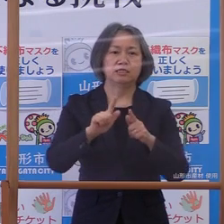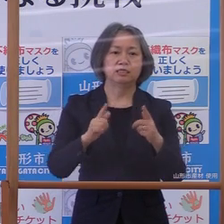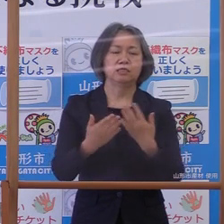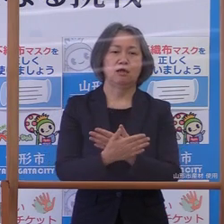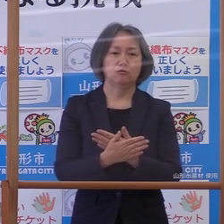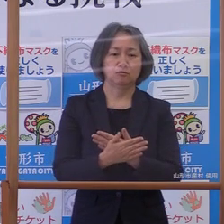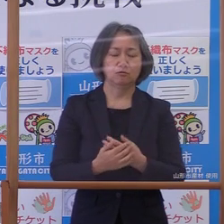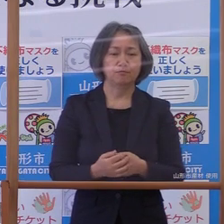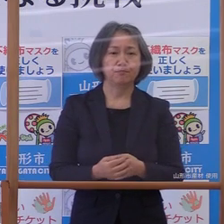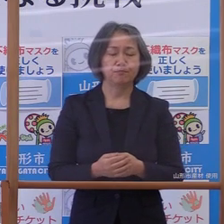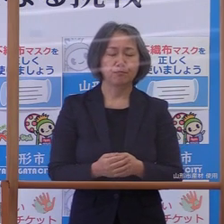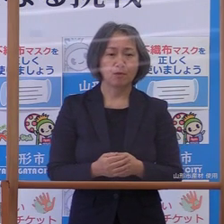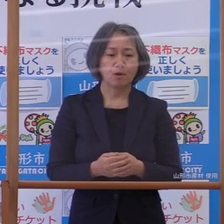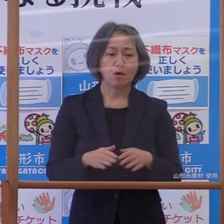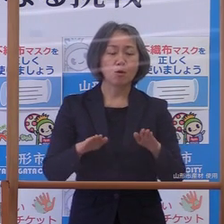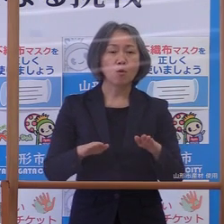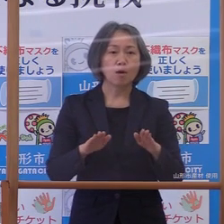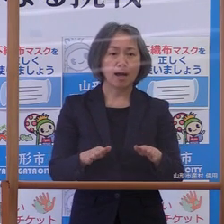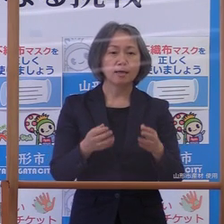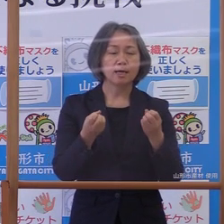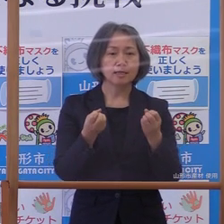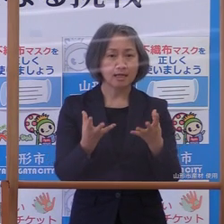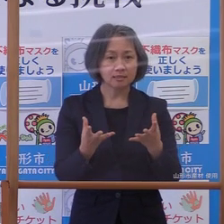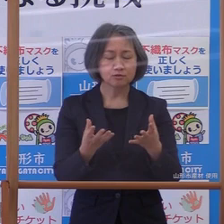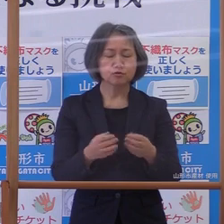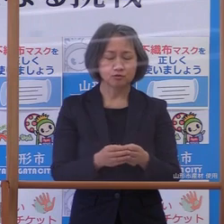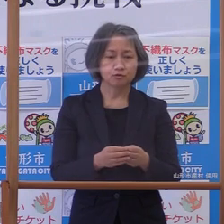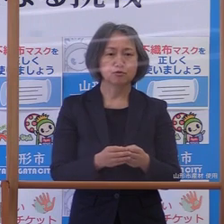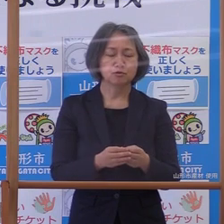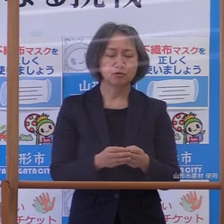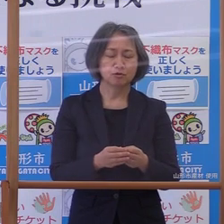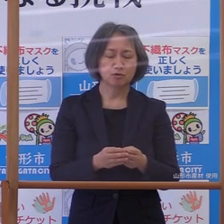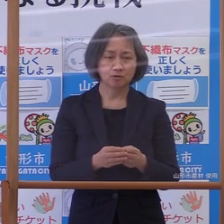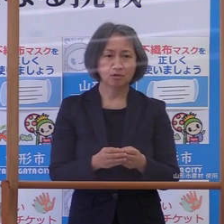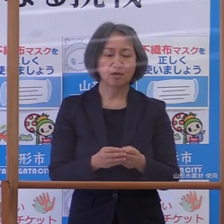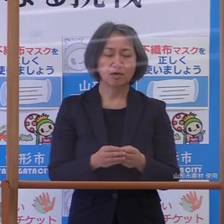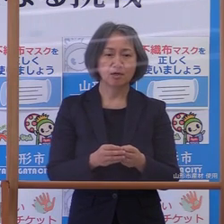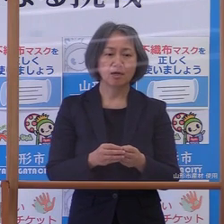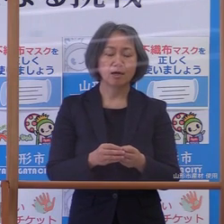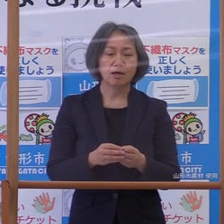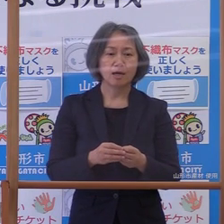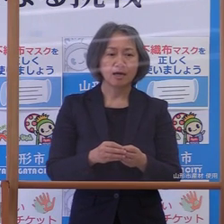で、今回新たに通報機能といったような